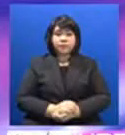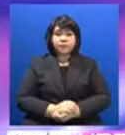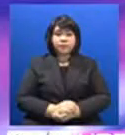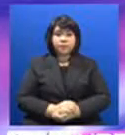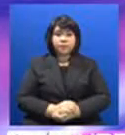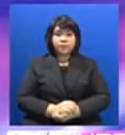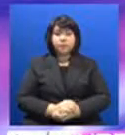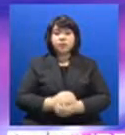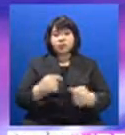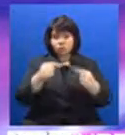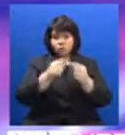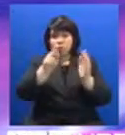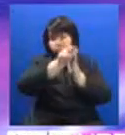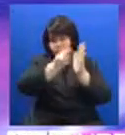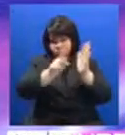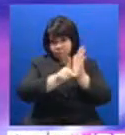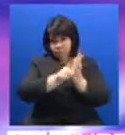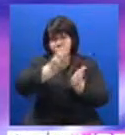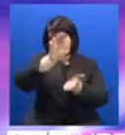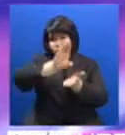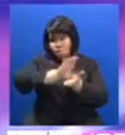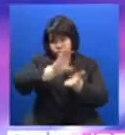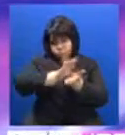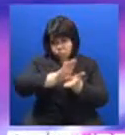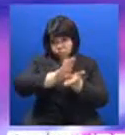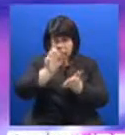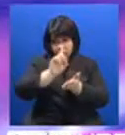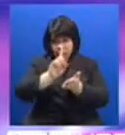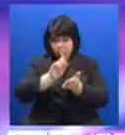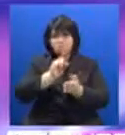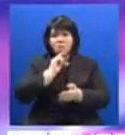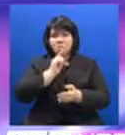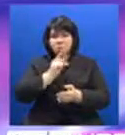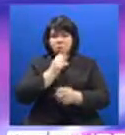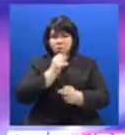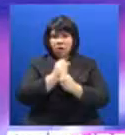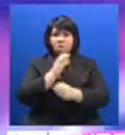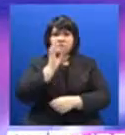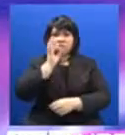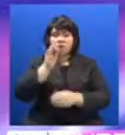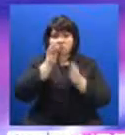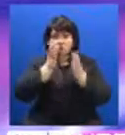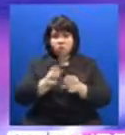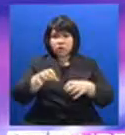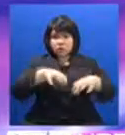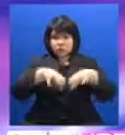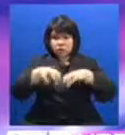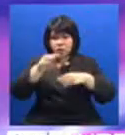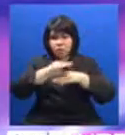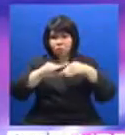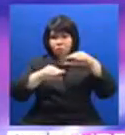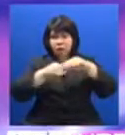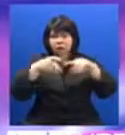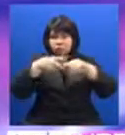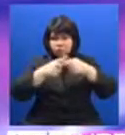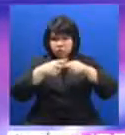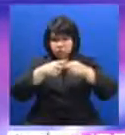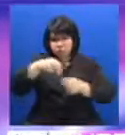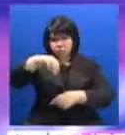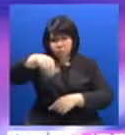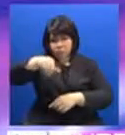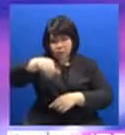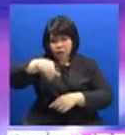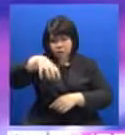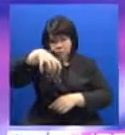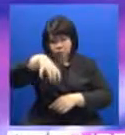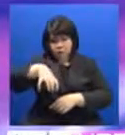ฝ่ายกฎหมายสำนักงานกองทุนแห่งชาติระบุใช้มาตรการประนีประนอมไม่ดำเนินคดีผู้จัดการโครงการซ่อมแซมประปาหมู่บ้านแควน้อย